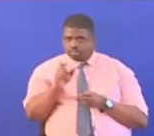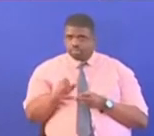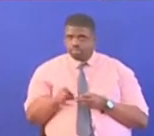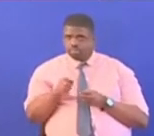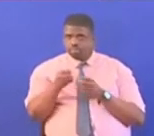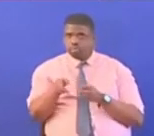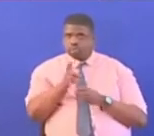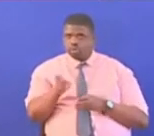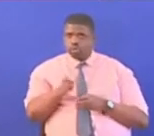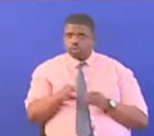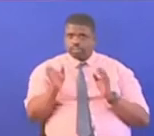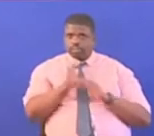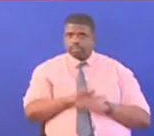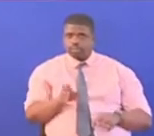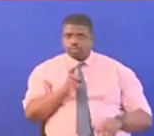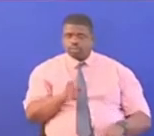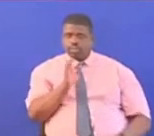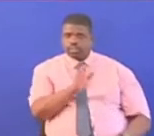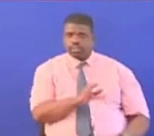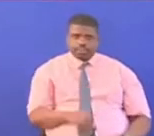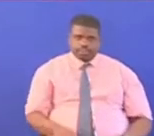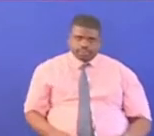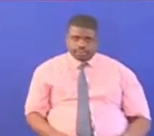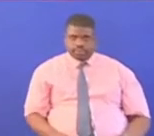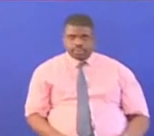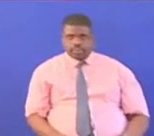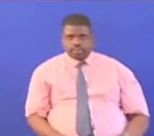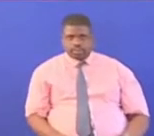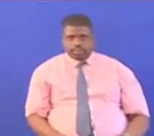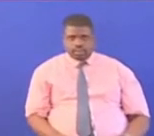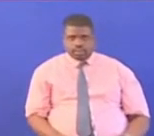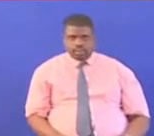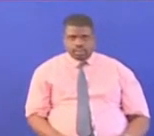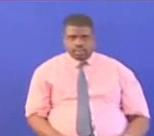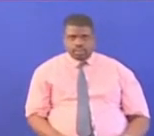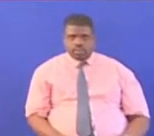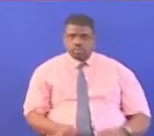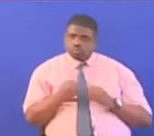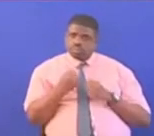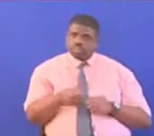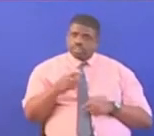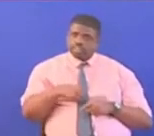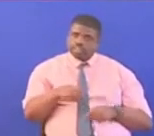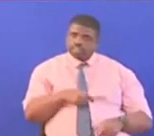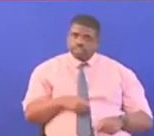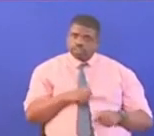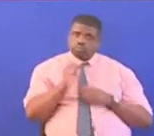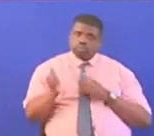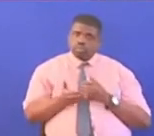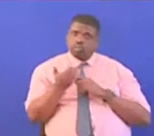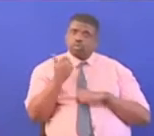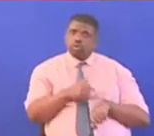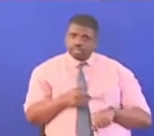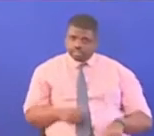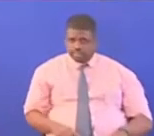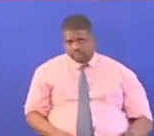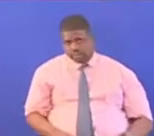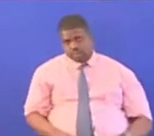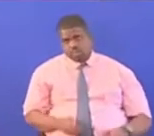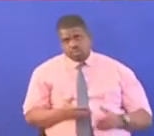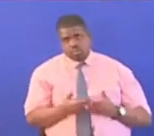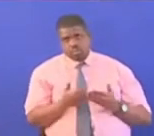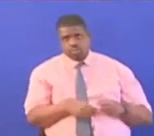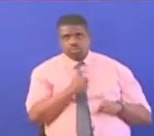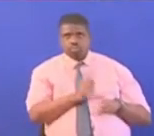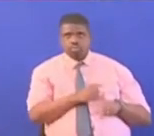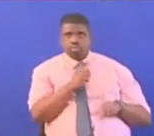hoja atahitimisha hoja yake. Kwa hivyo, Mheshimiwa Bunge, tujitahidi sote kurejea kwa wakati, kwa sababu